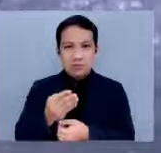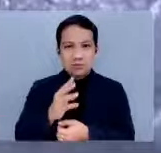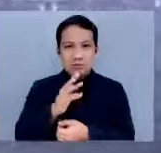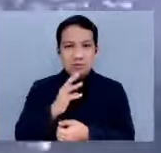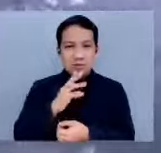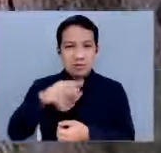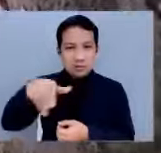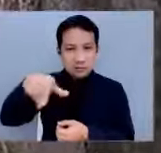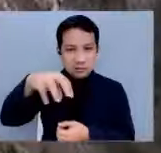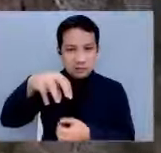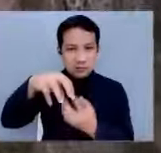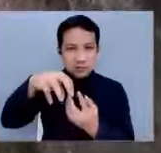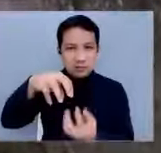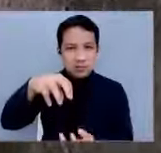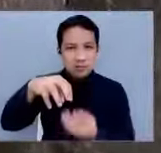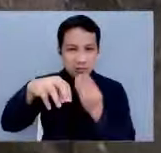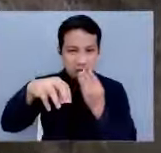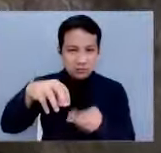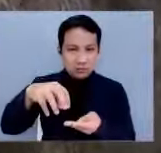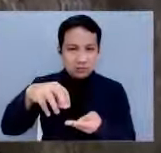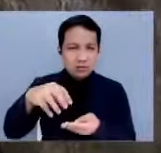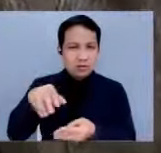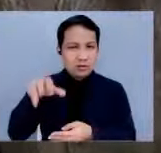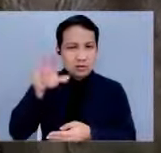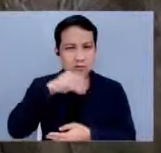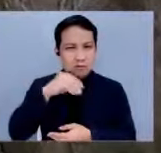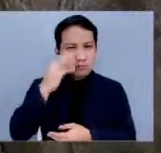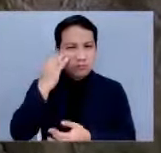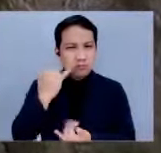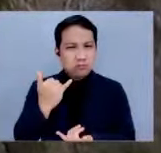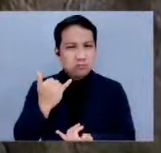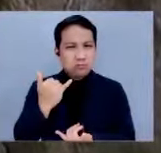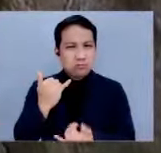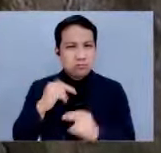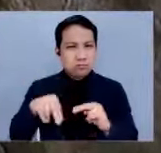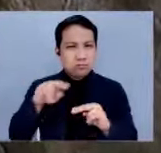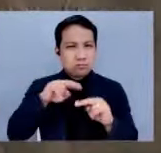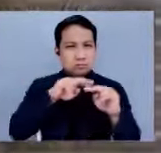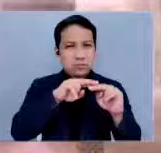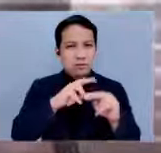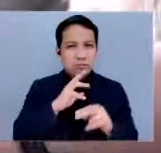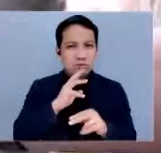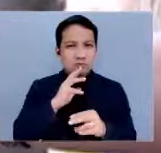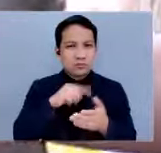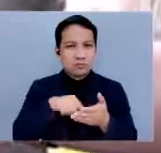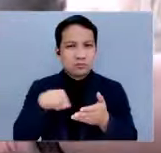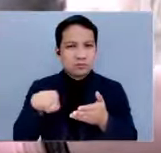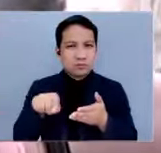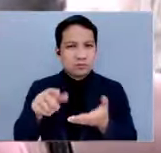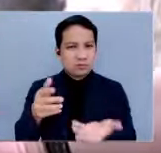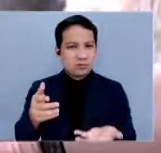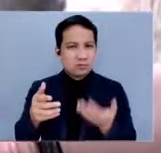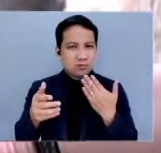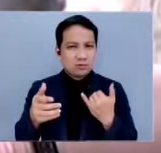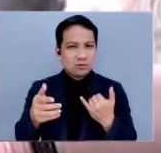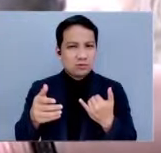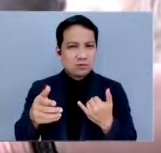sa kanilang gripo. Ang pinagtataka pa niya, bakit tumaas pa rin ang kanilang water bill? Mahina talaga,